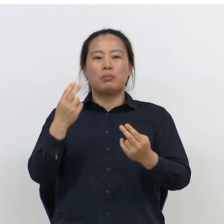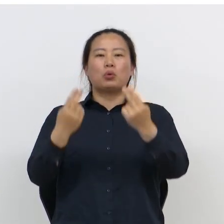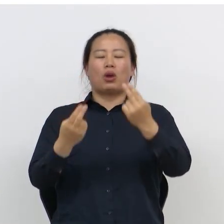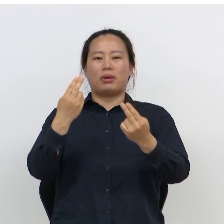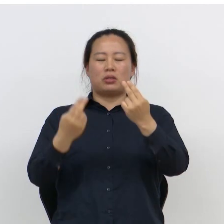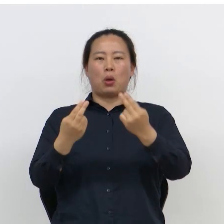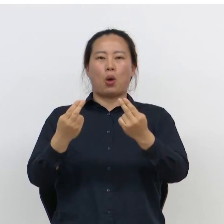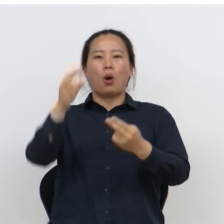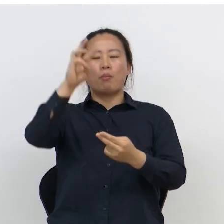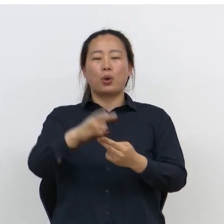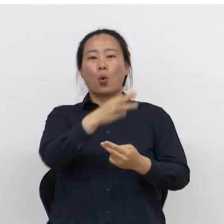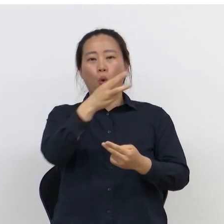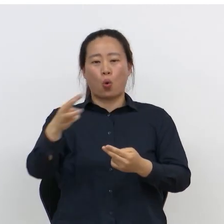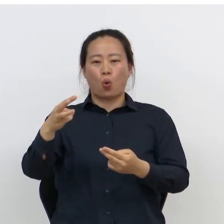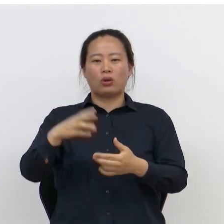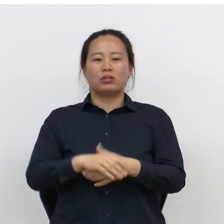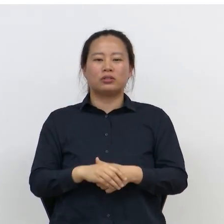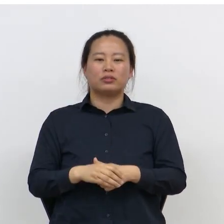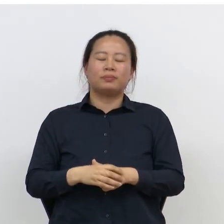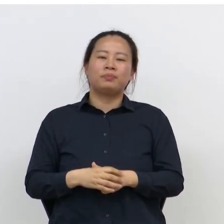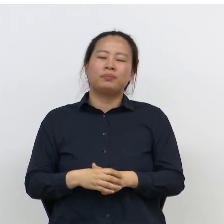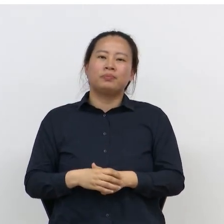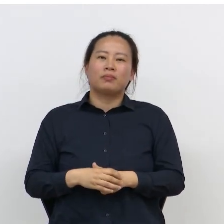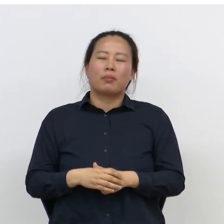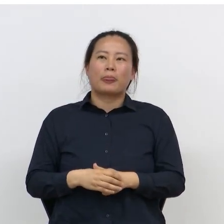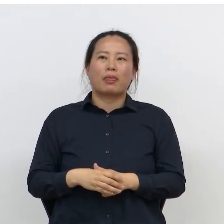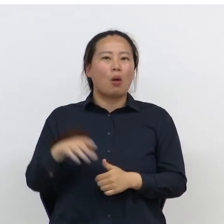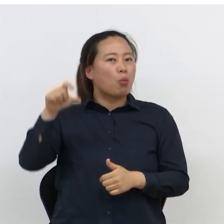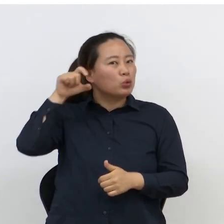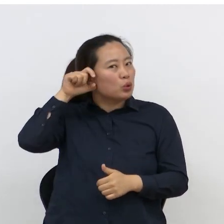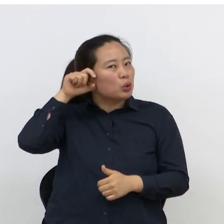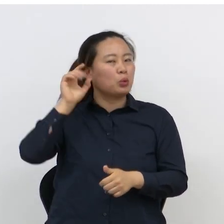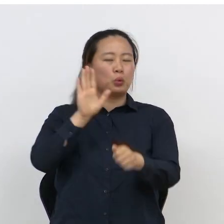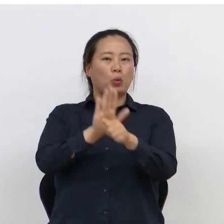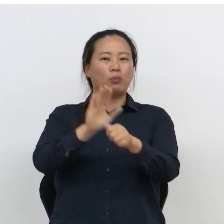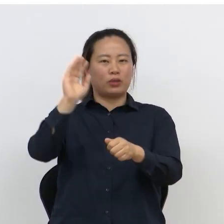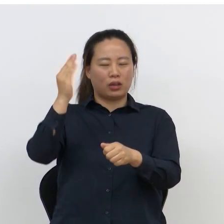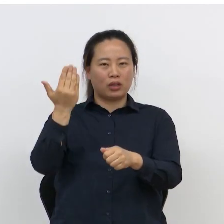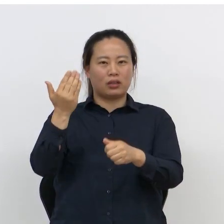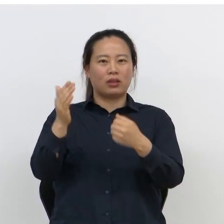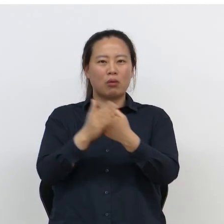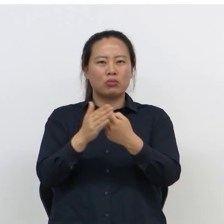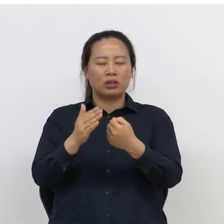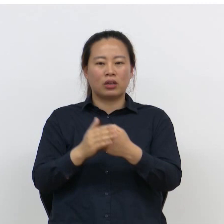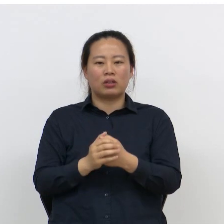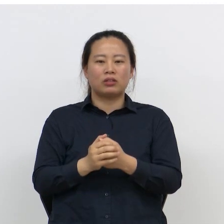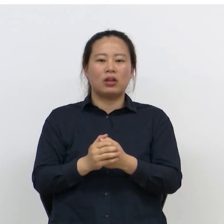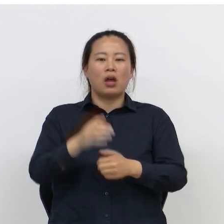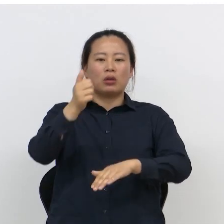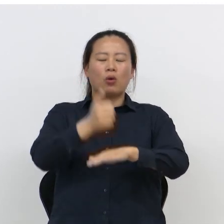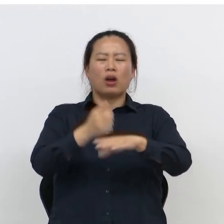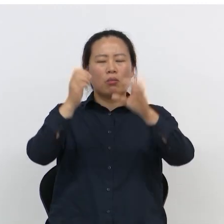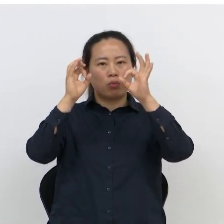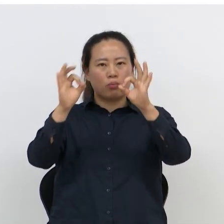한 10대 11 정도 떨어졌으니까 괜찮습니다. 보청기로 커버할 수 있습니다. 근데 개개 환자의 결과를